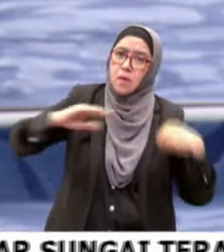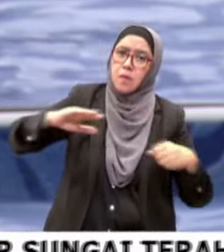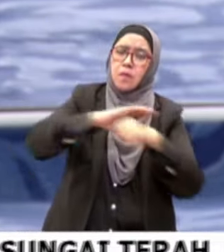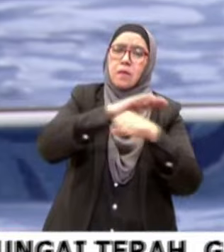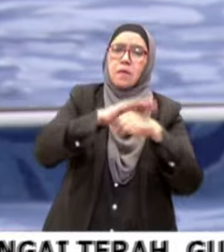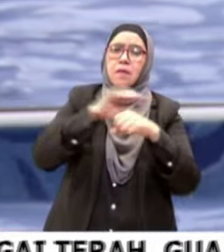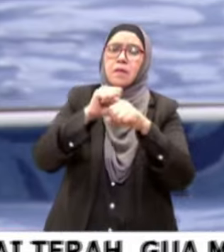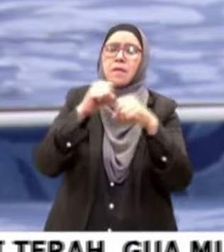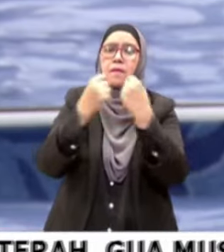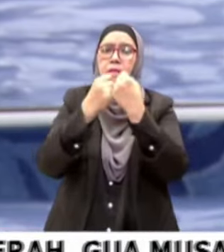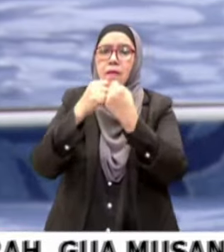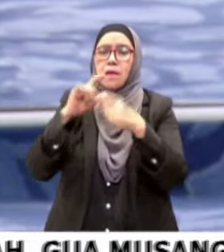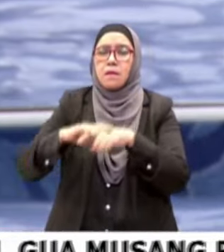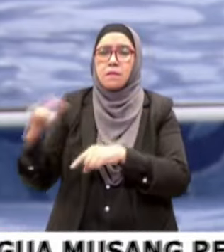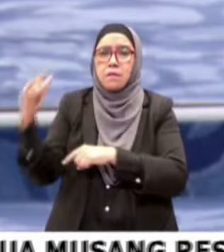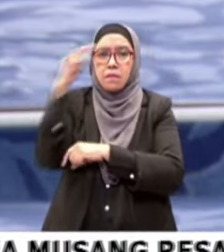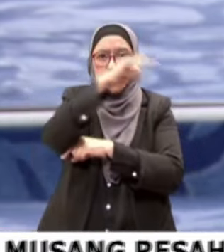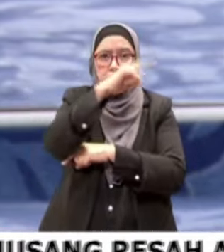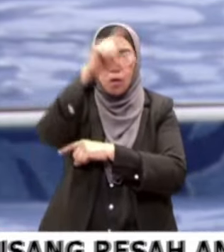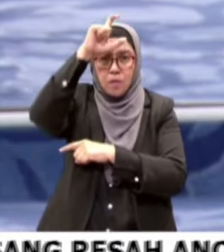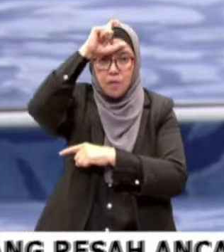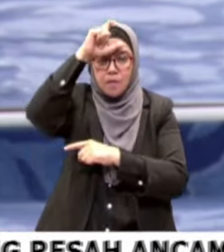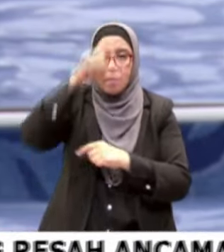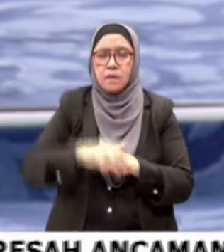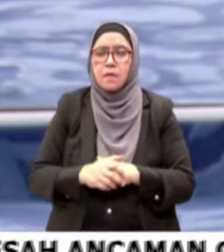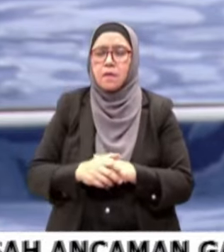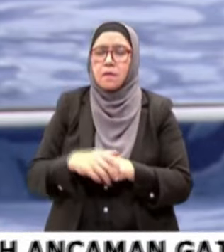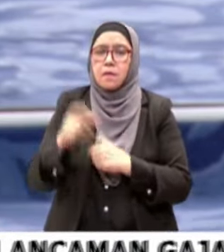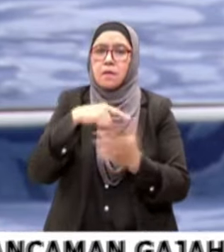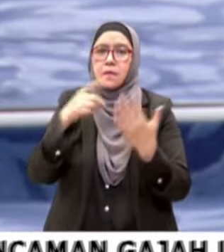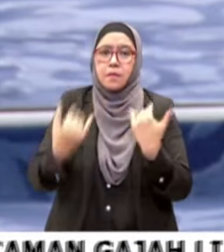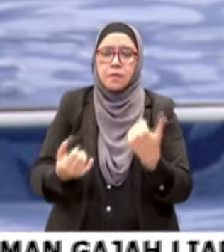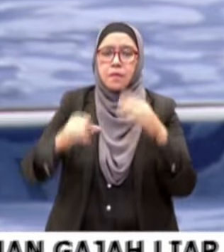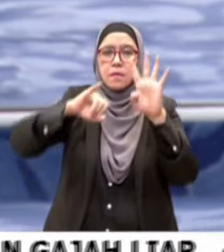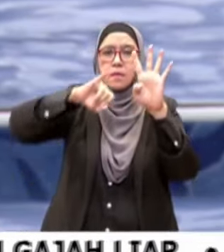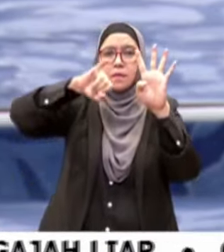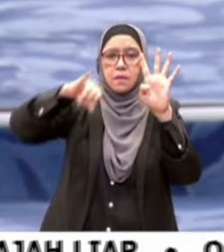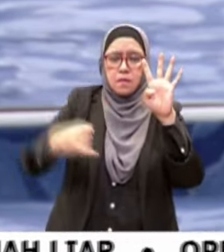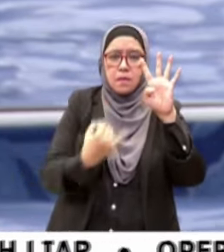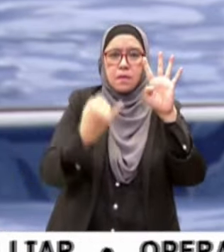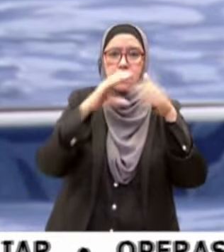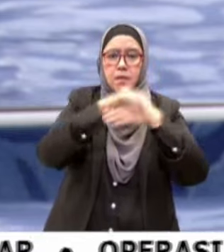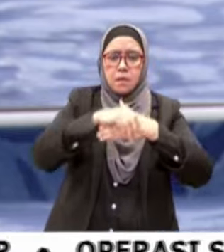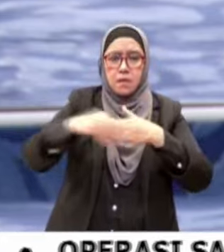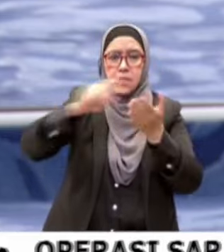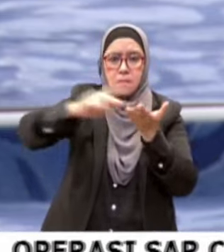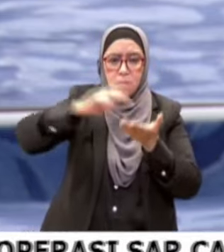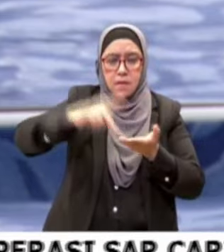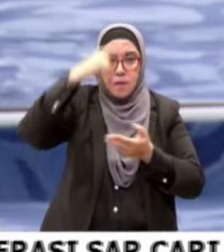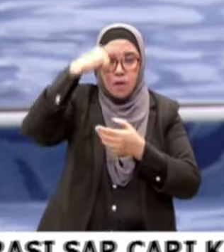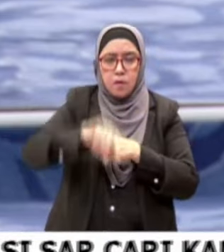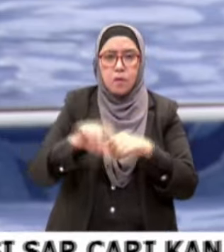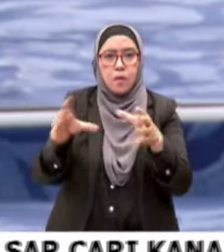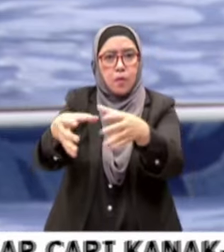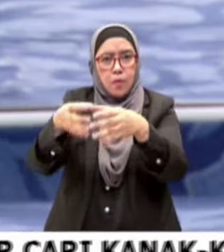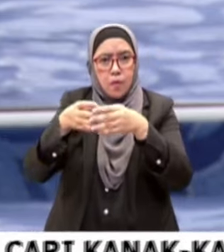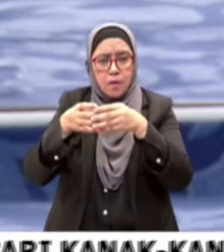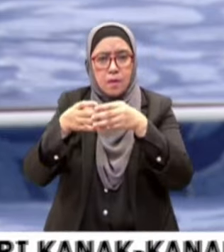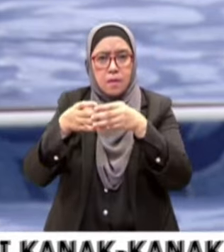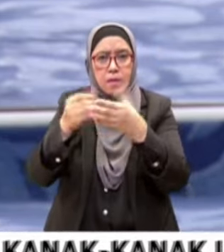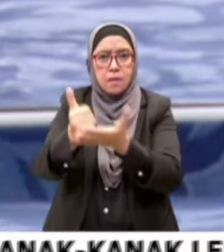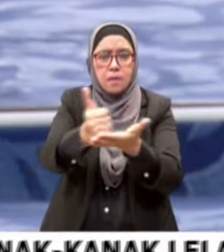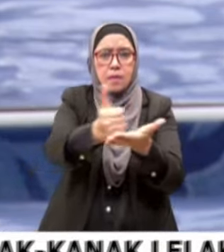jadi oli itu seakan ini di sekitar 4 juta ringgit saja yang dibelanjakan untuk smart dan kita antar